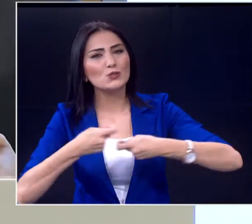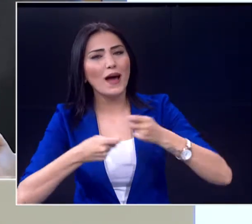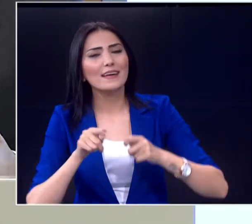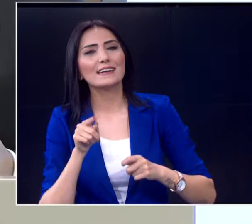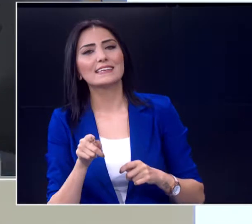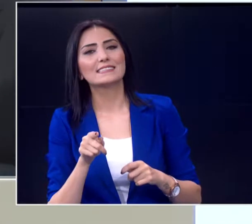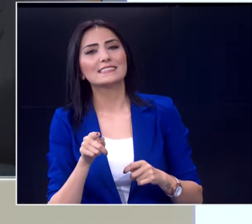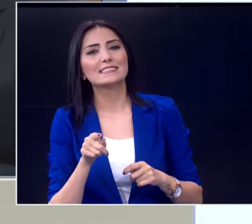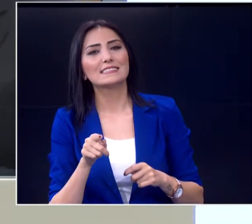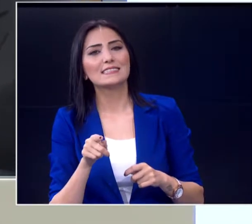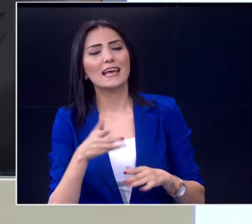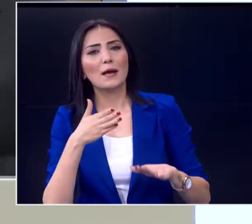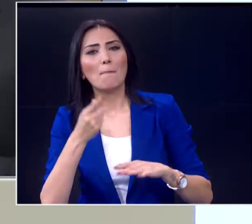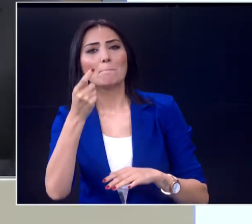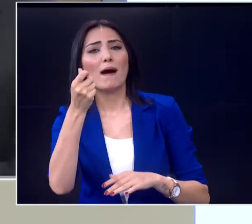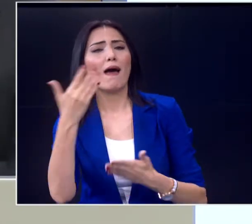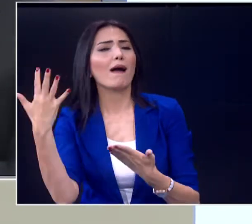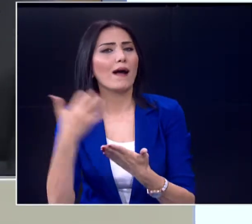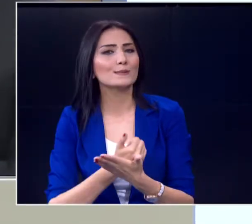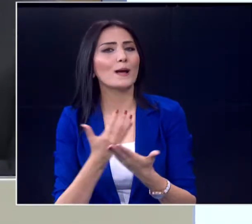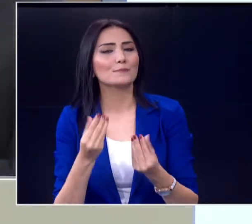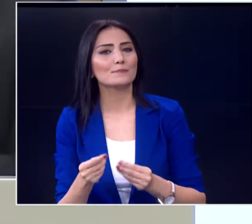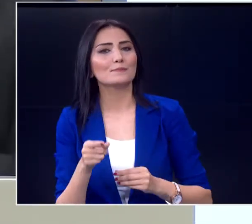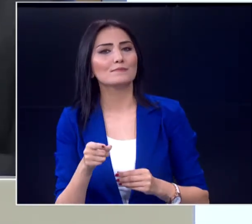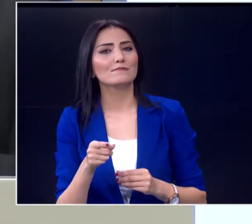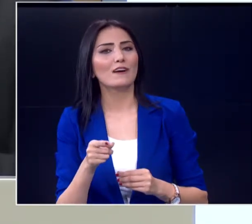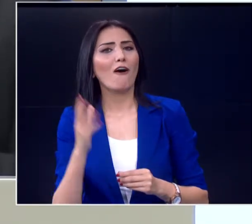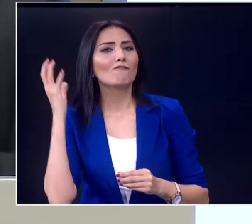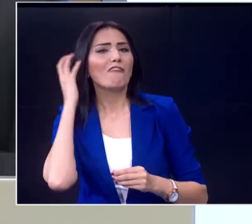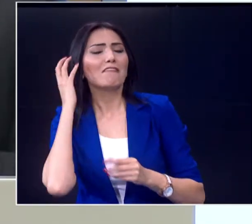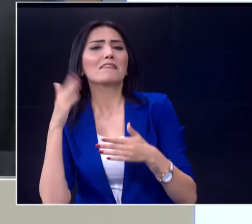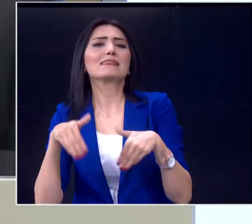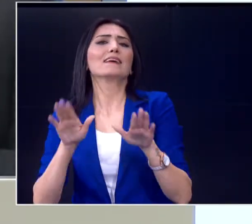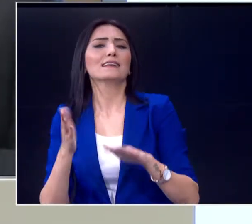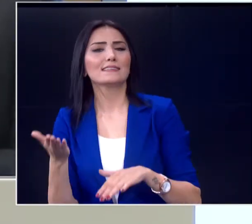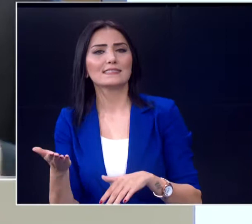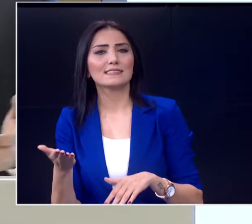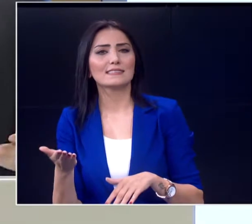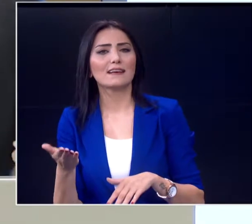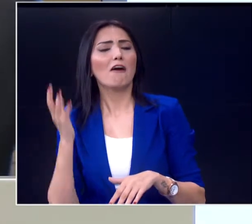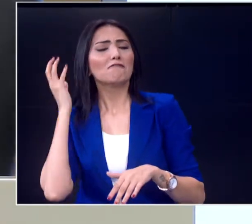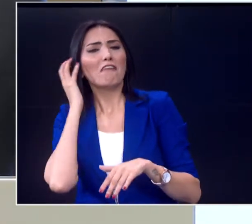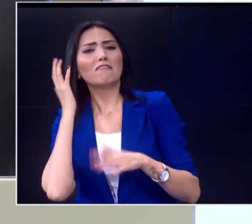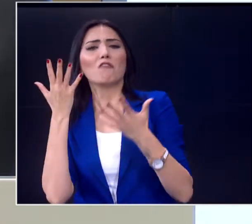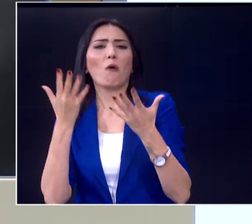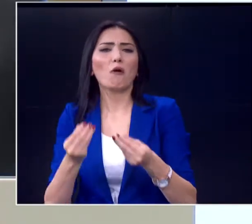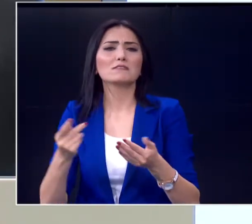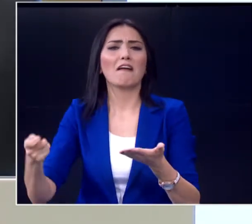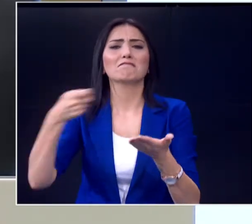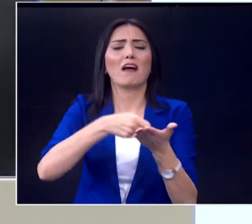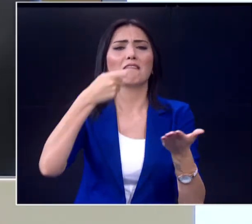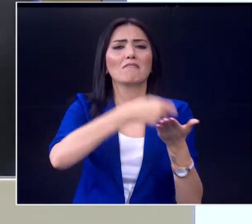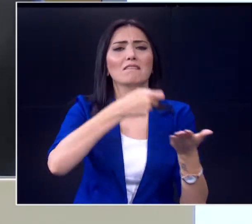Ticaretin esası para kazanmak. Vakıf değil ki bu. Ha vakıf olsan ha babam